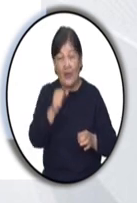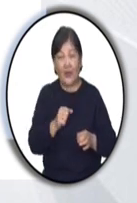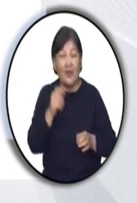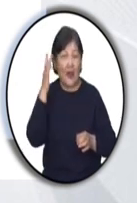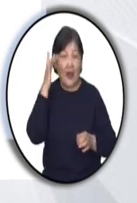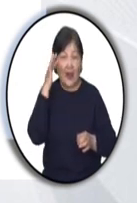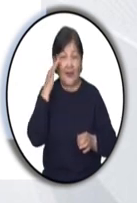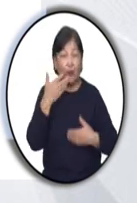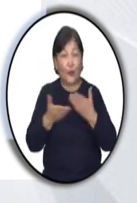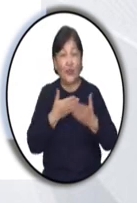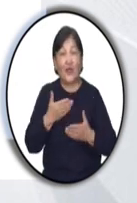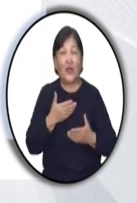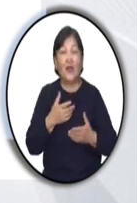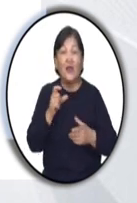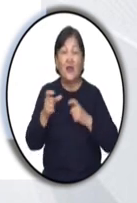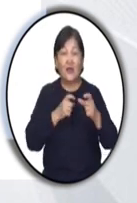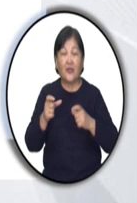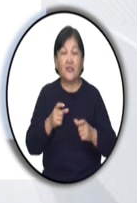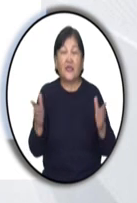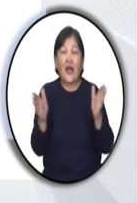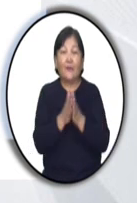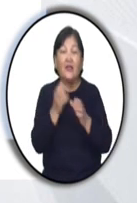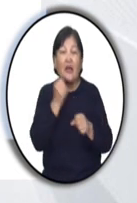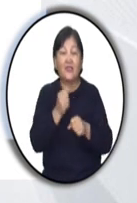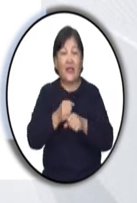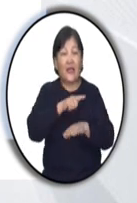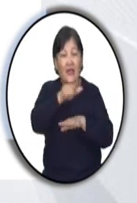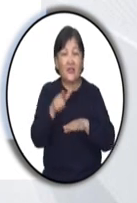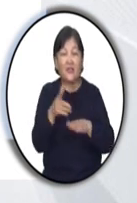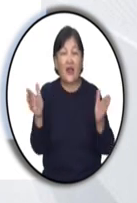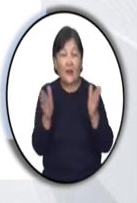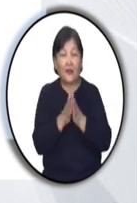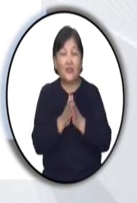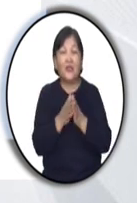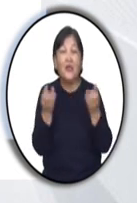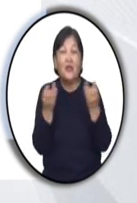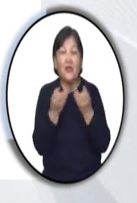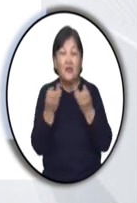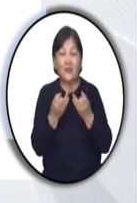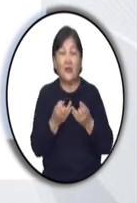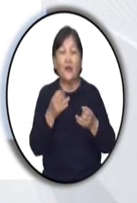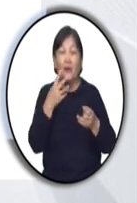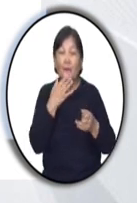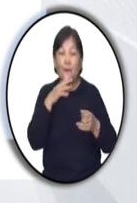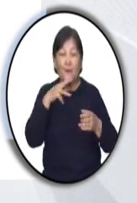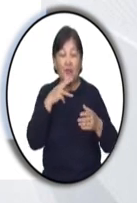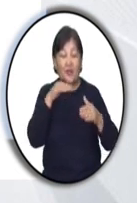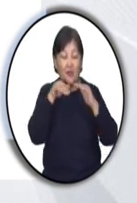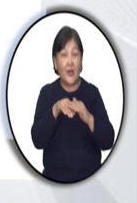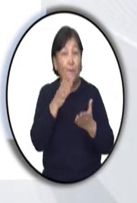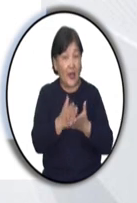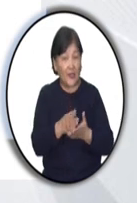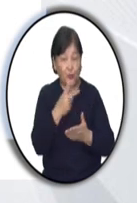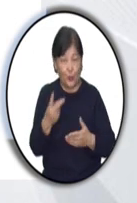гадаад худалдааны яамны, гадаад харилцааны эдийн засаг, хамтын ажиллагааны одоо газартай хамтарч юу газраас